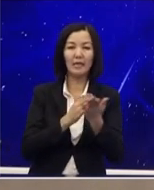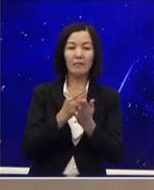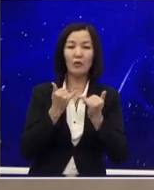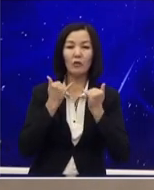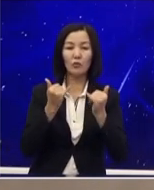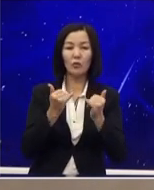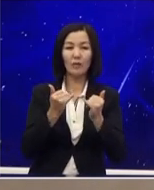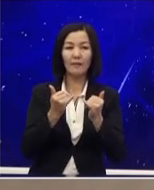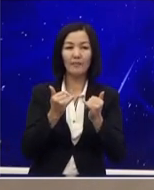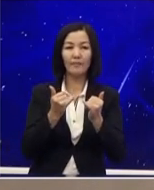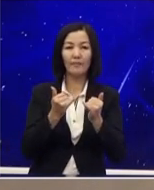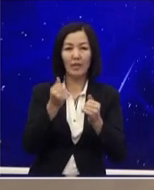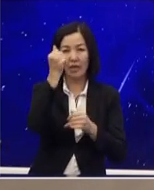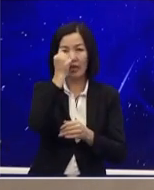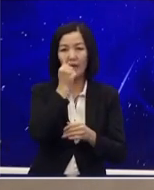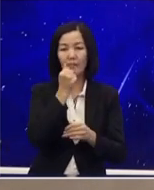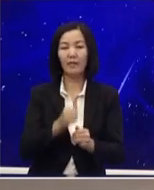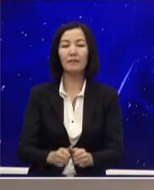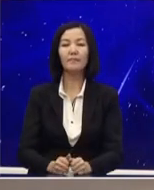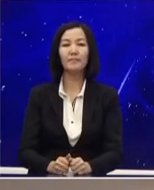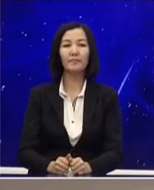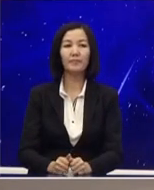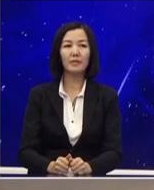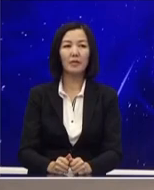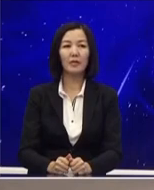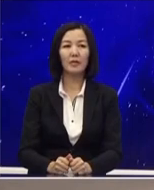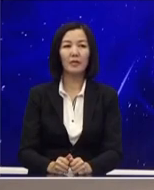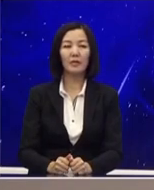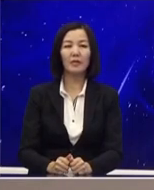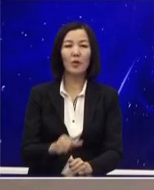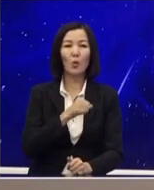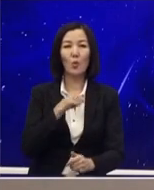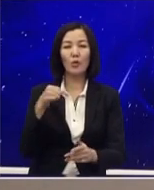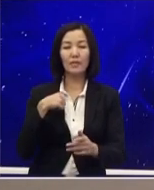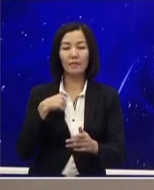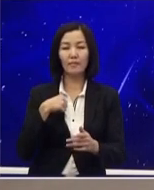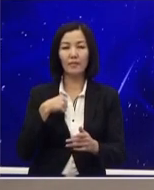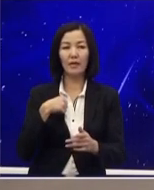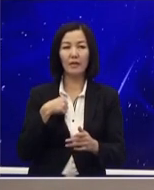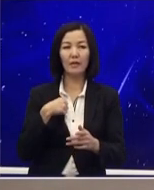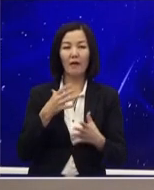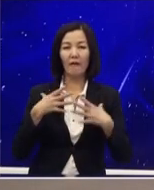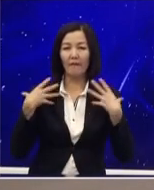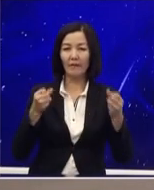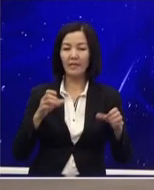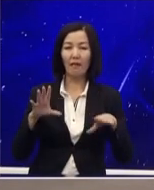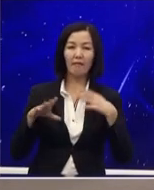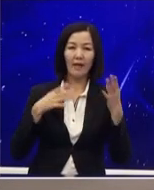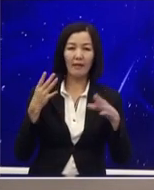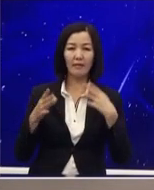үшін алғысымызды білдіреміз. Өзінің жақсы қырларынан көрсетіп, әскери және де физикалық дайындықтан және